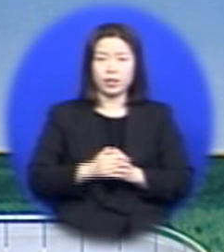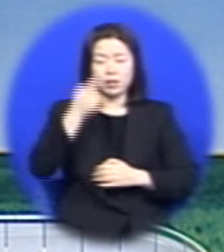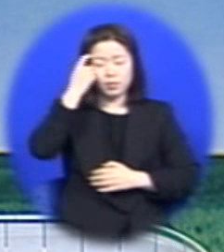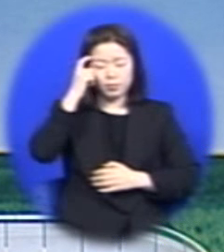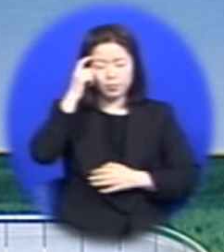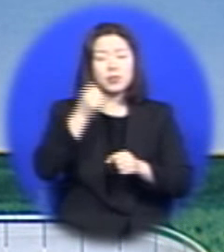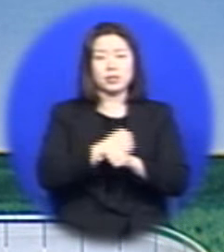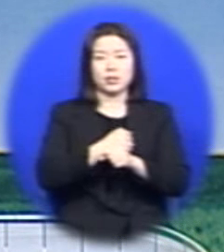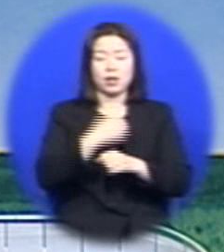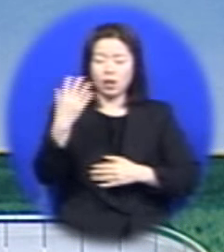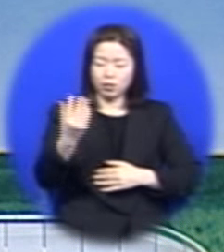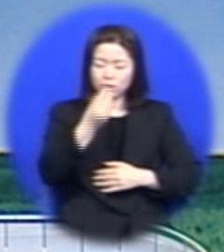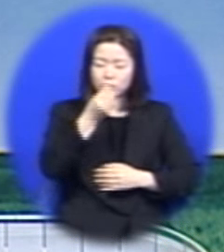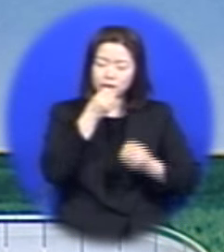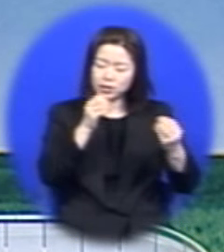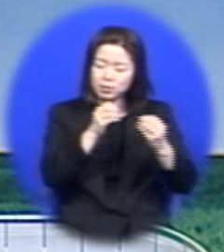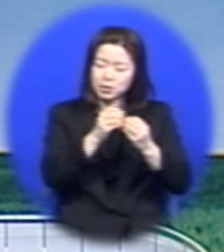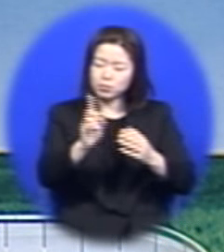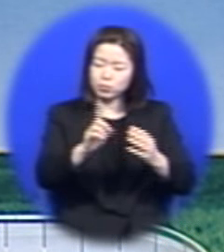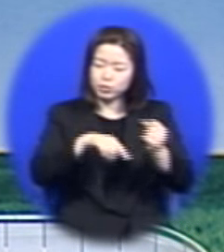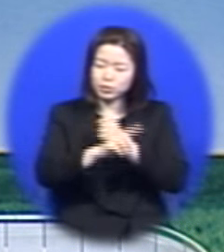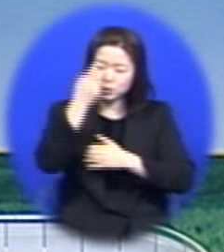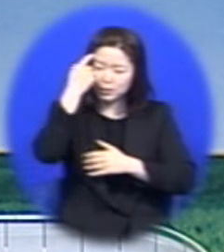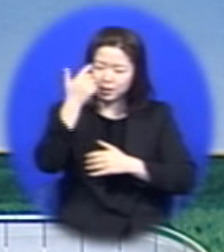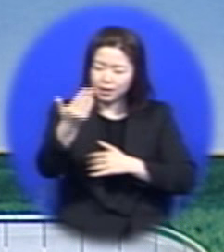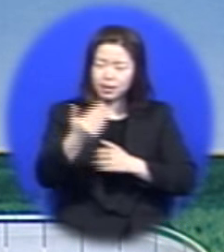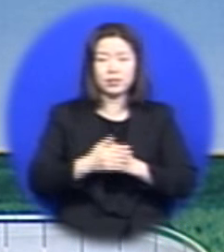묵상했어요. 하나님, 거룩한 입맞춤은 뭘 말하는 것입니까?